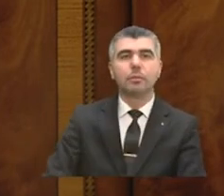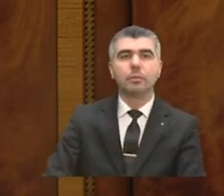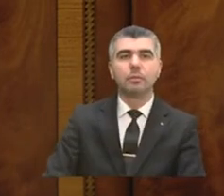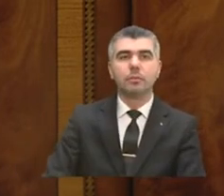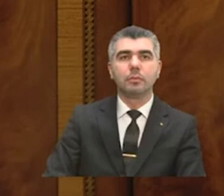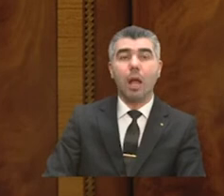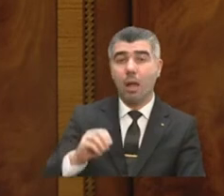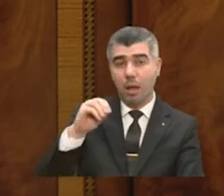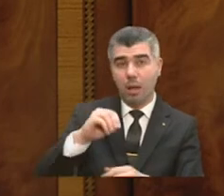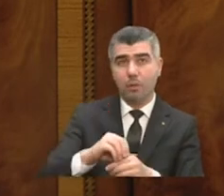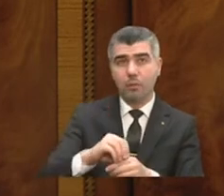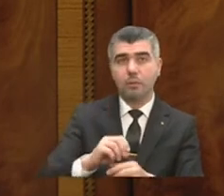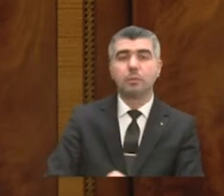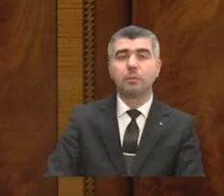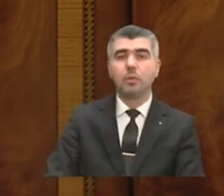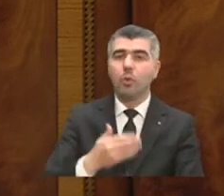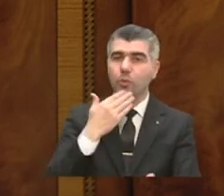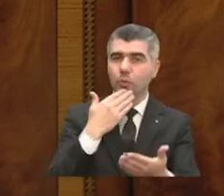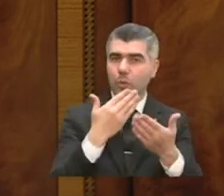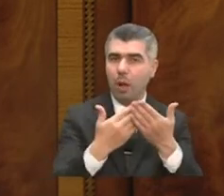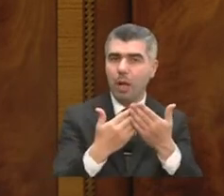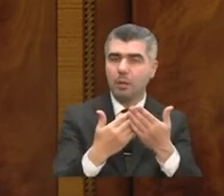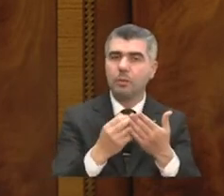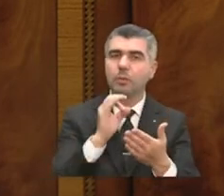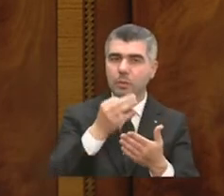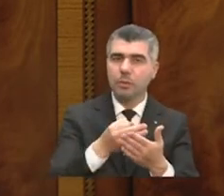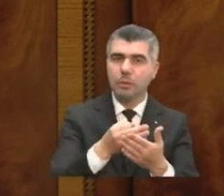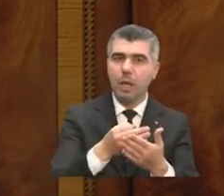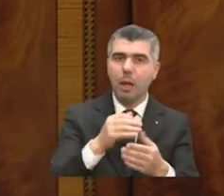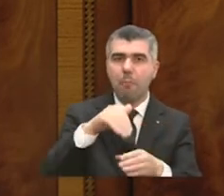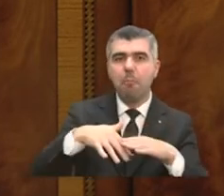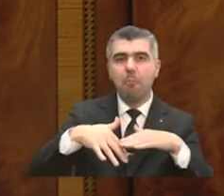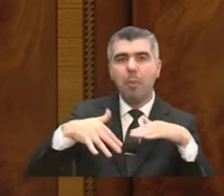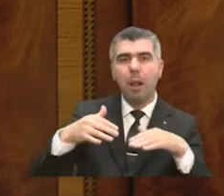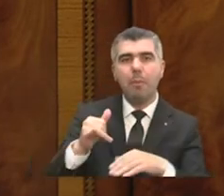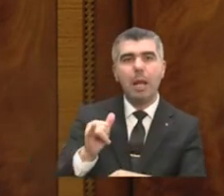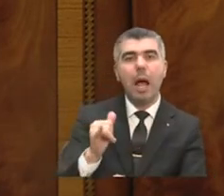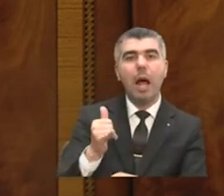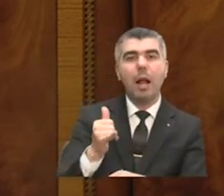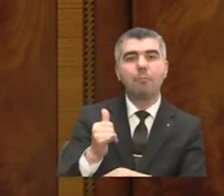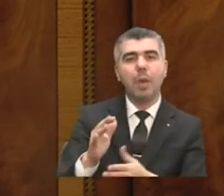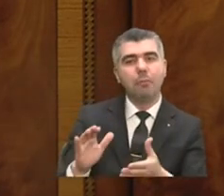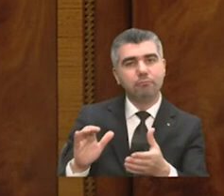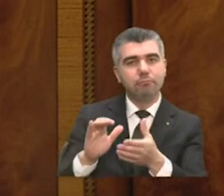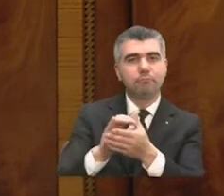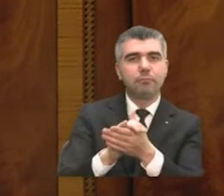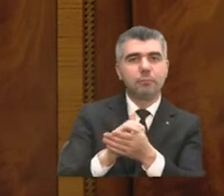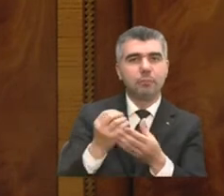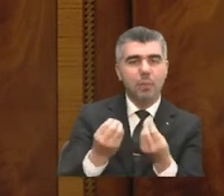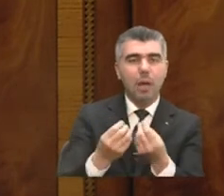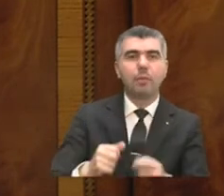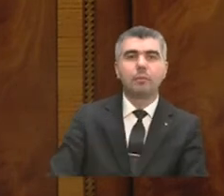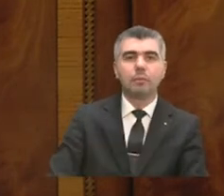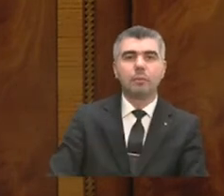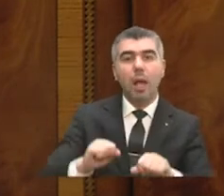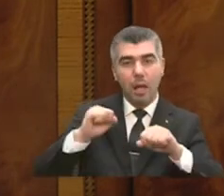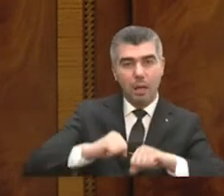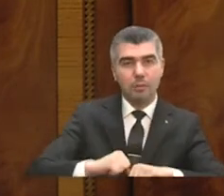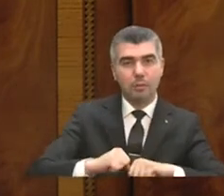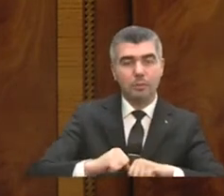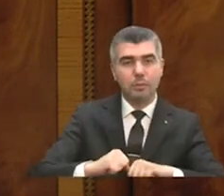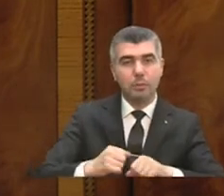Sous les instructions et la vision de Sa Majesté, nous remercions et saluons la position du